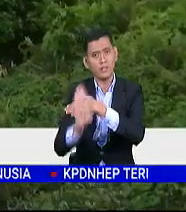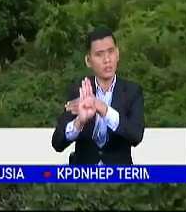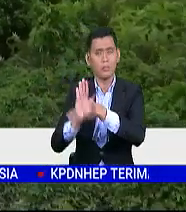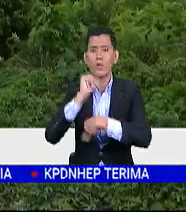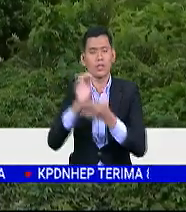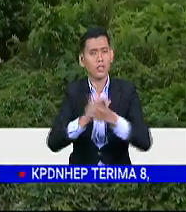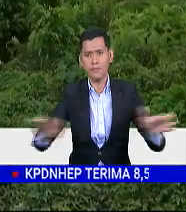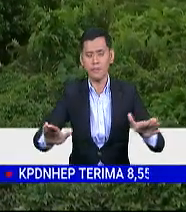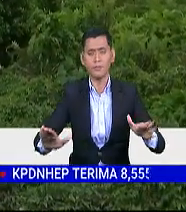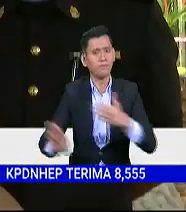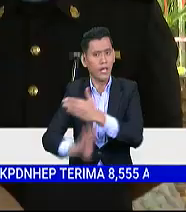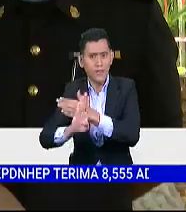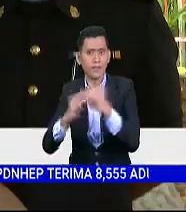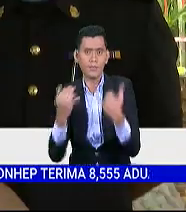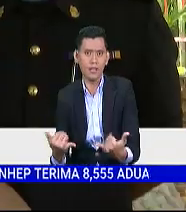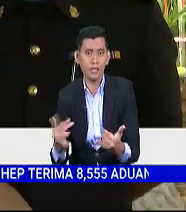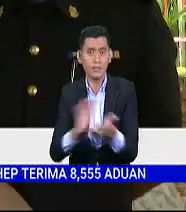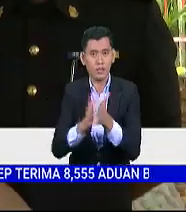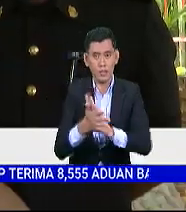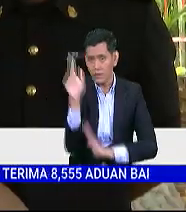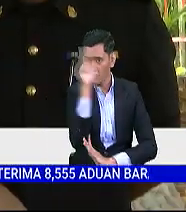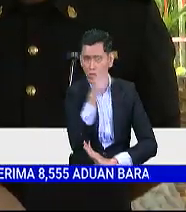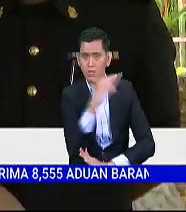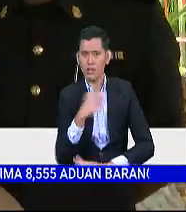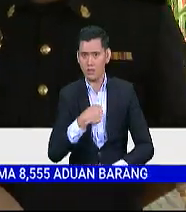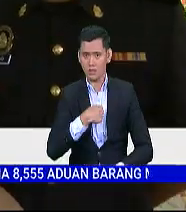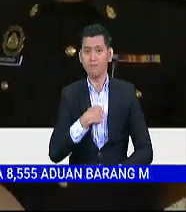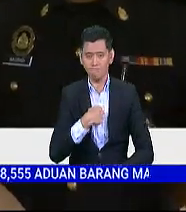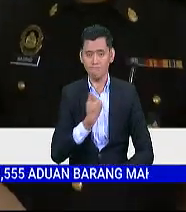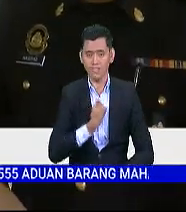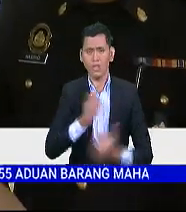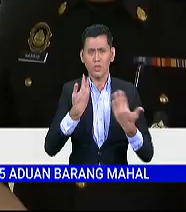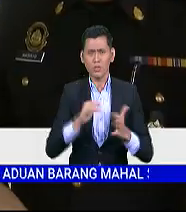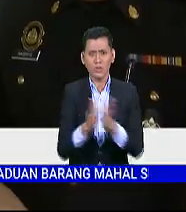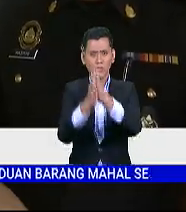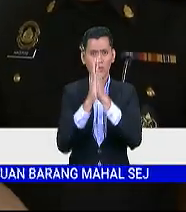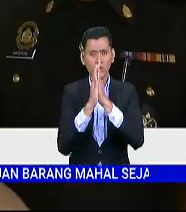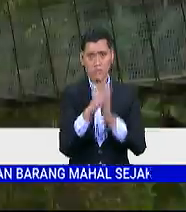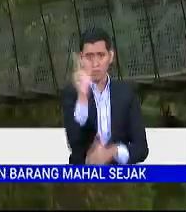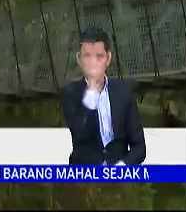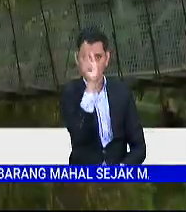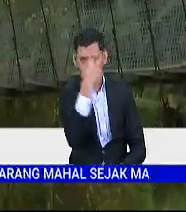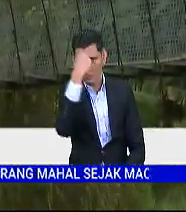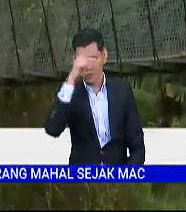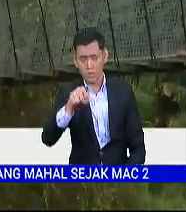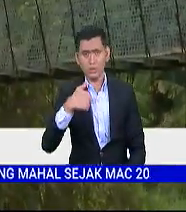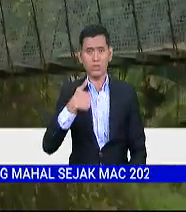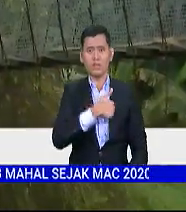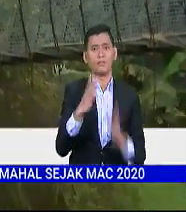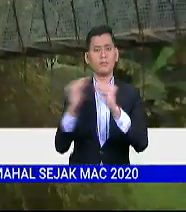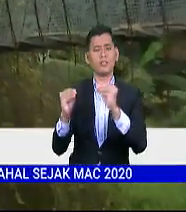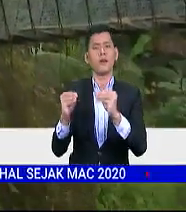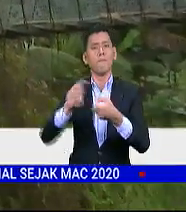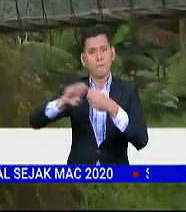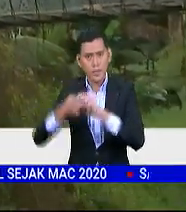tidak selamat untuk kita lalui. Kerajaan dan saya sendiri sudah memohon kepada kerajaan untuk kita